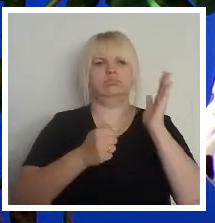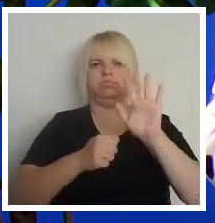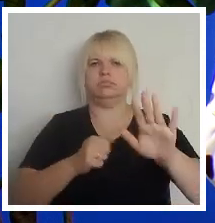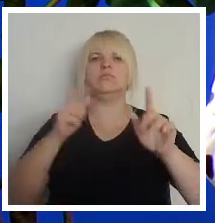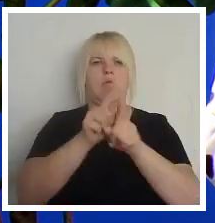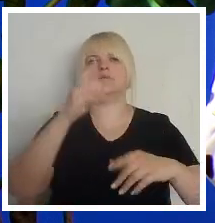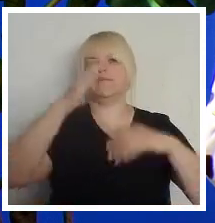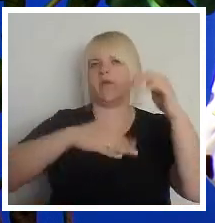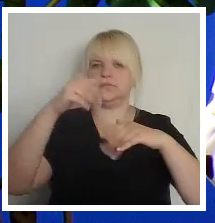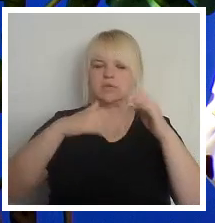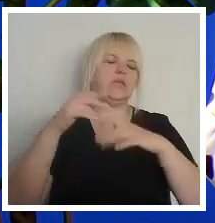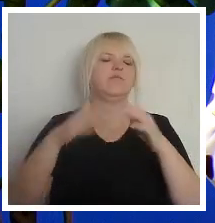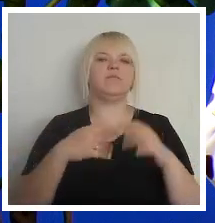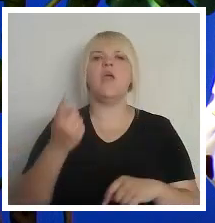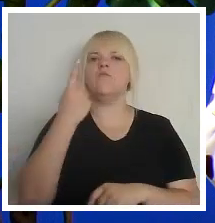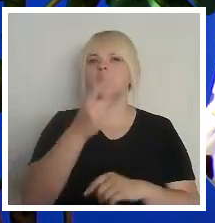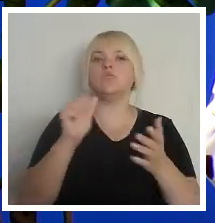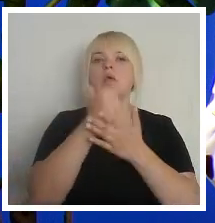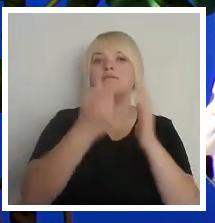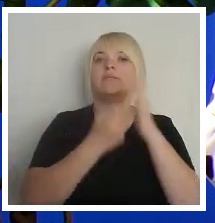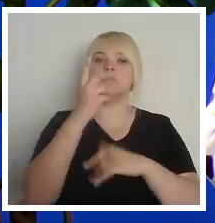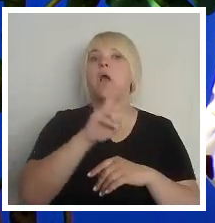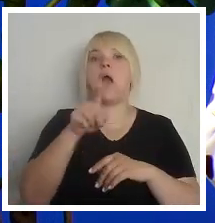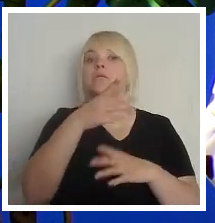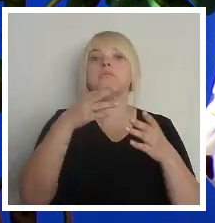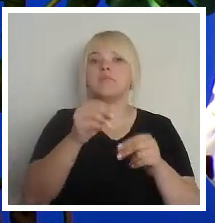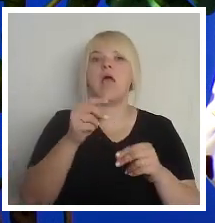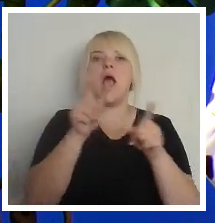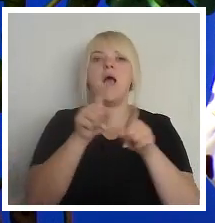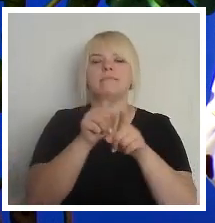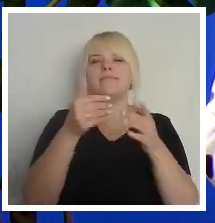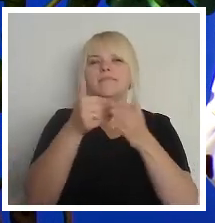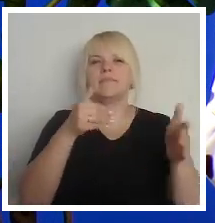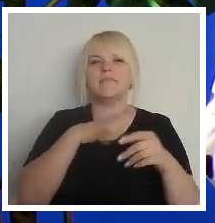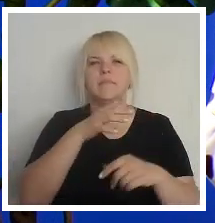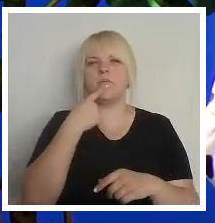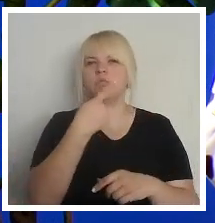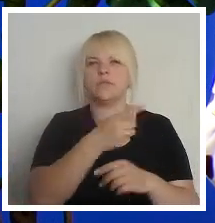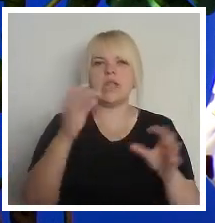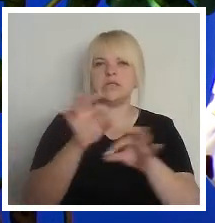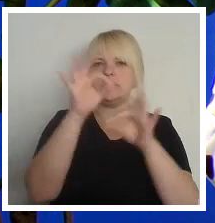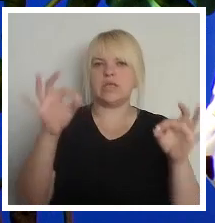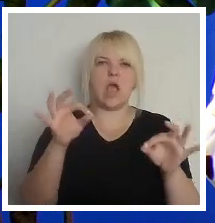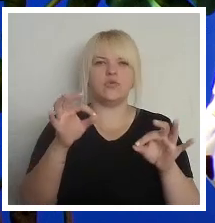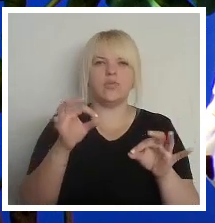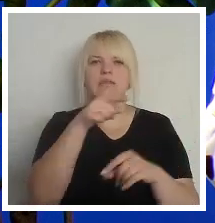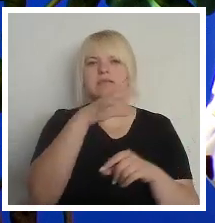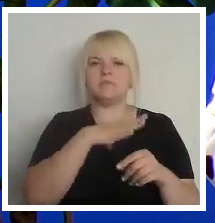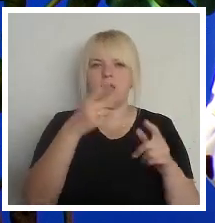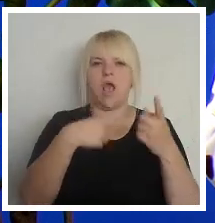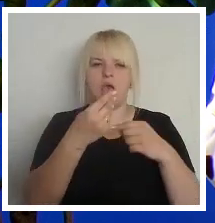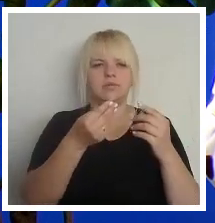tiem, viens no galvenajiem iemesliem, kā to izdarīt, ir tas pats, par ko mēs runājām pašā sākumā proti. Tas ir atalgojums